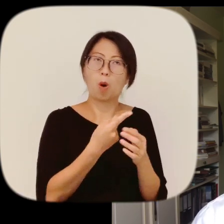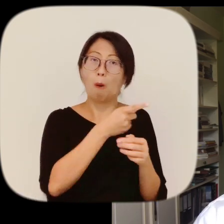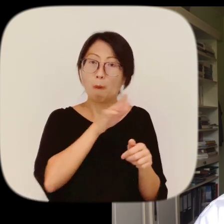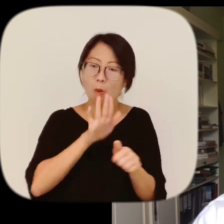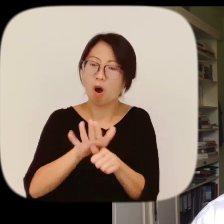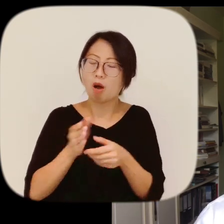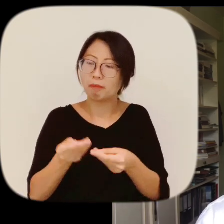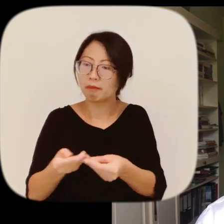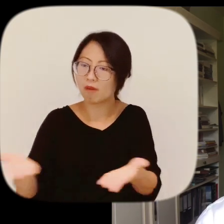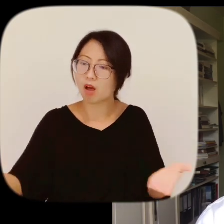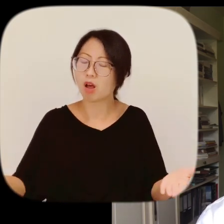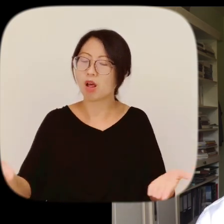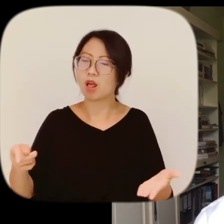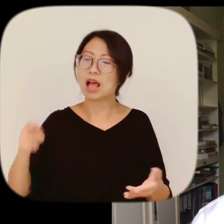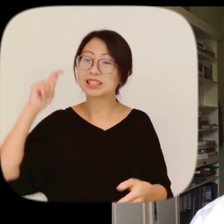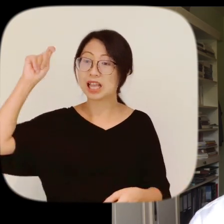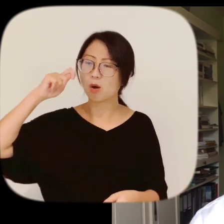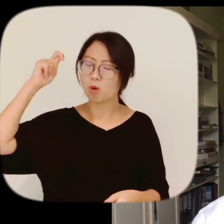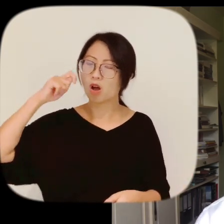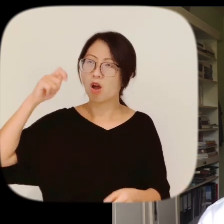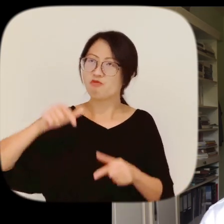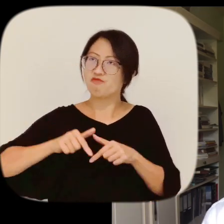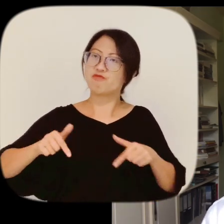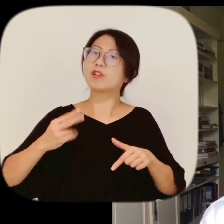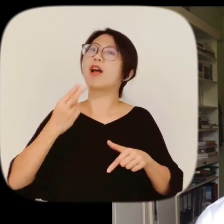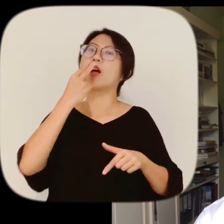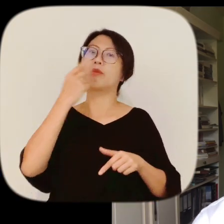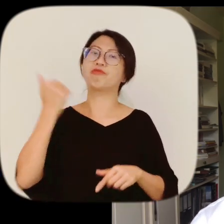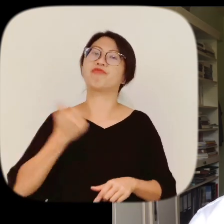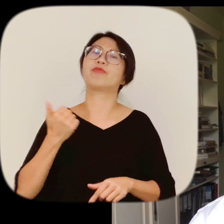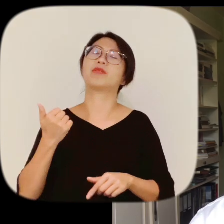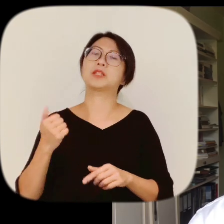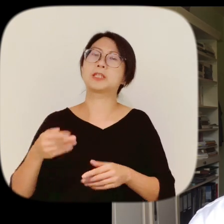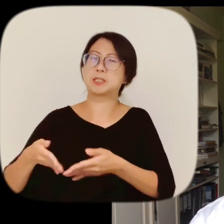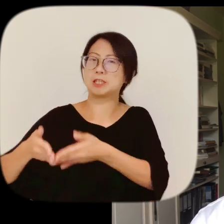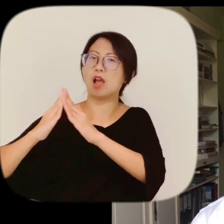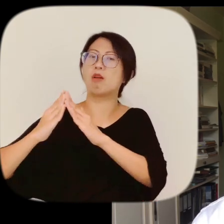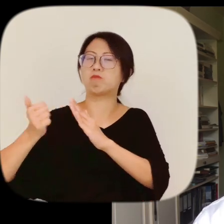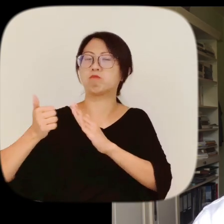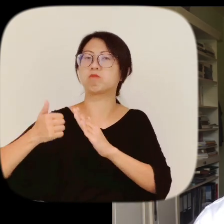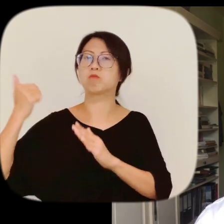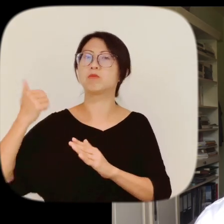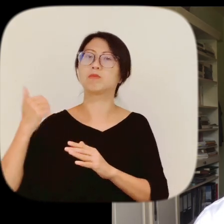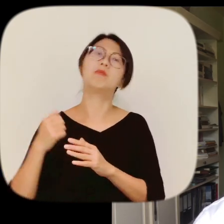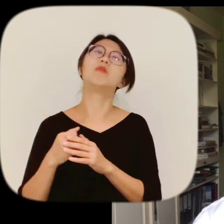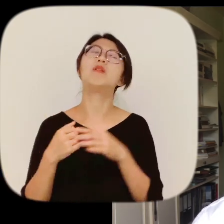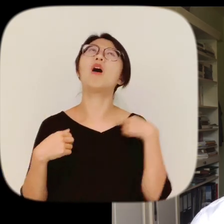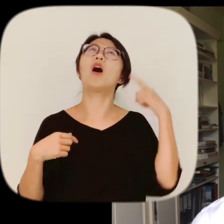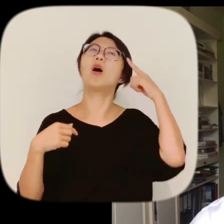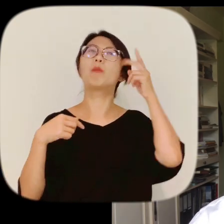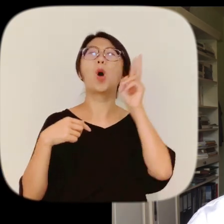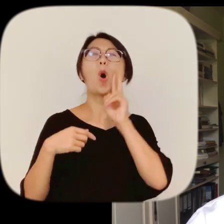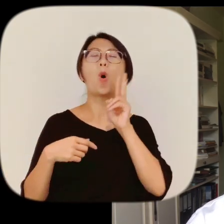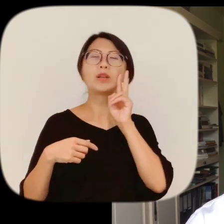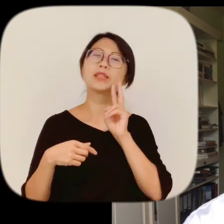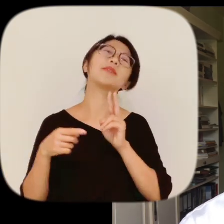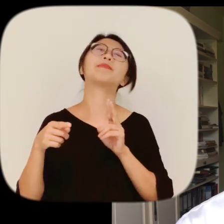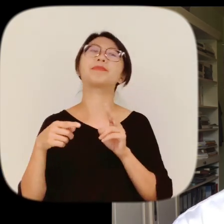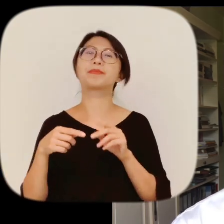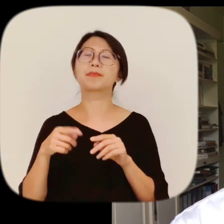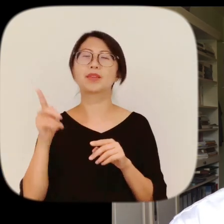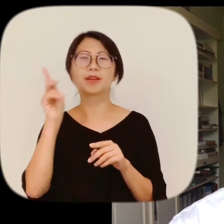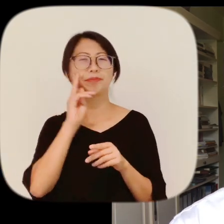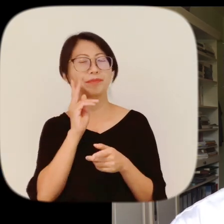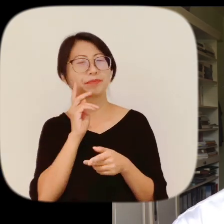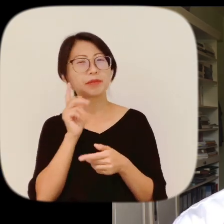社会呢是慢慢慢慢是建立起来的我有时会想到就是我经常用这个比喻的当我们就是比赛